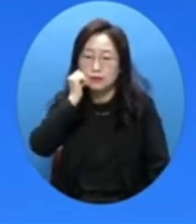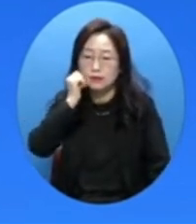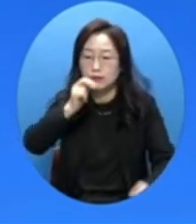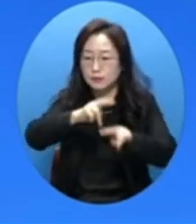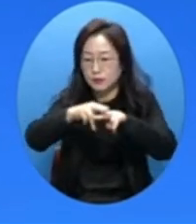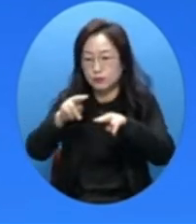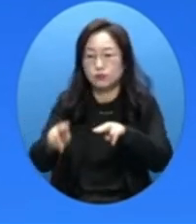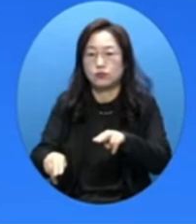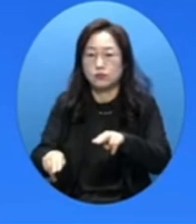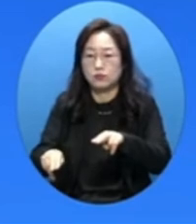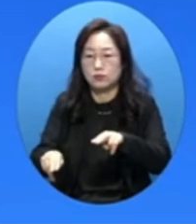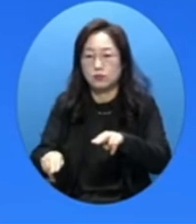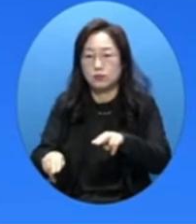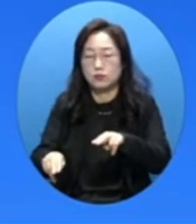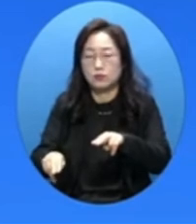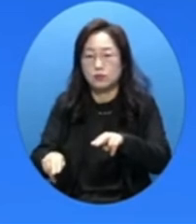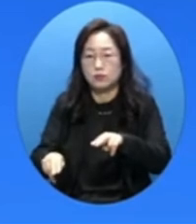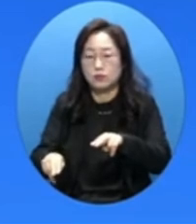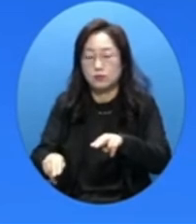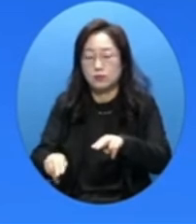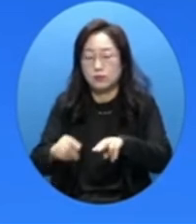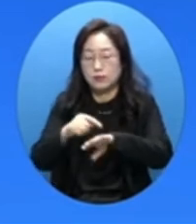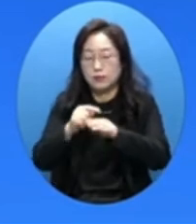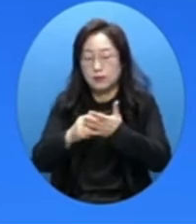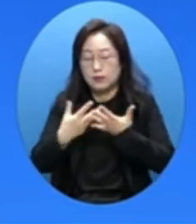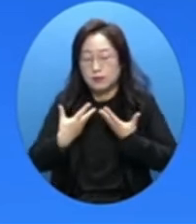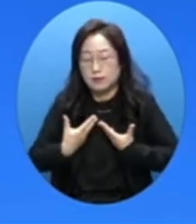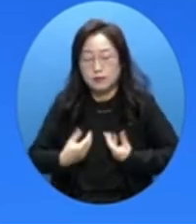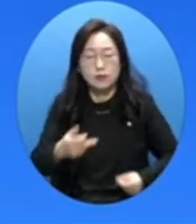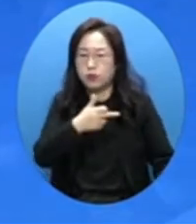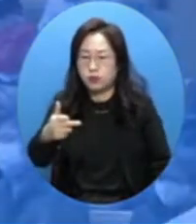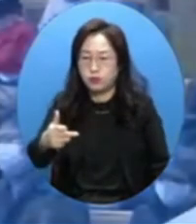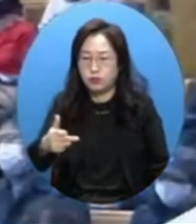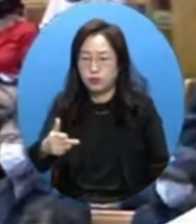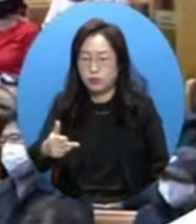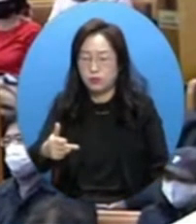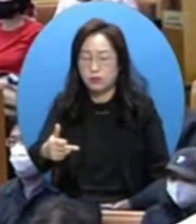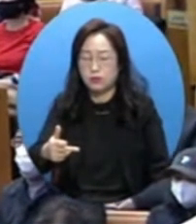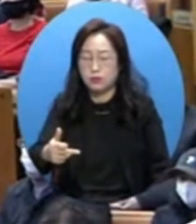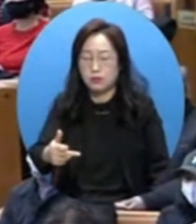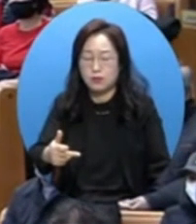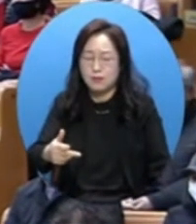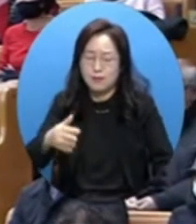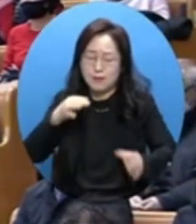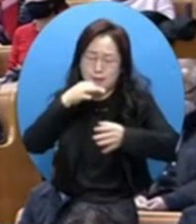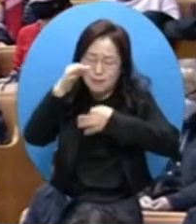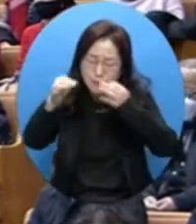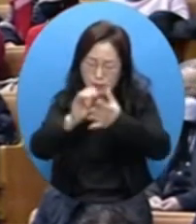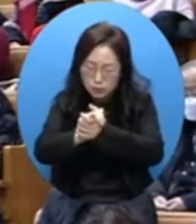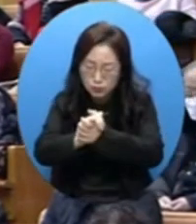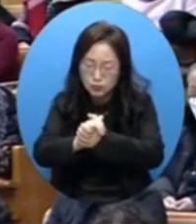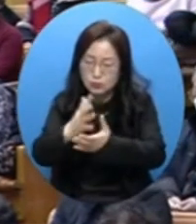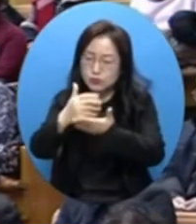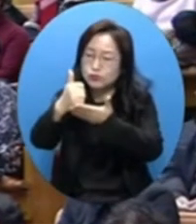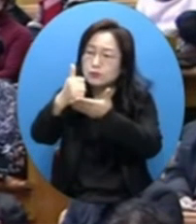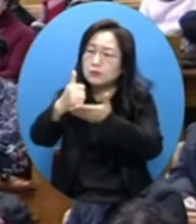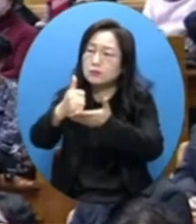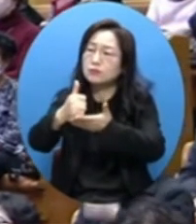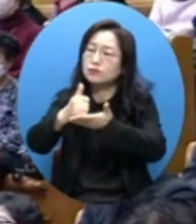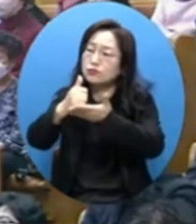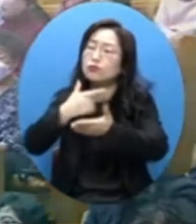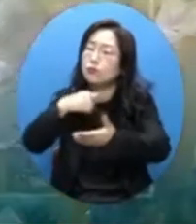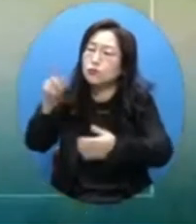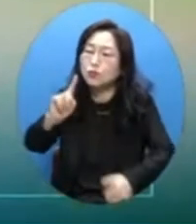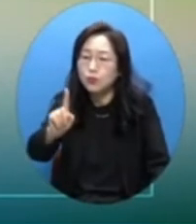그만두게 되니까, 목회를 못하게 되니까 너무 절망이 컸습니다. 그래서 주님 앞에 이렇게 부르셨습니다. 주님, 주님의 뜻은 어디에